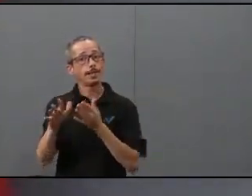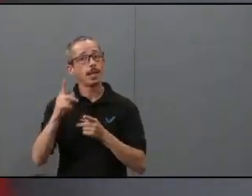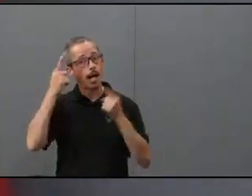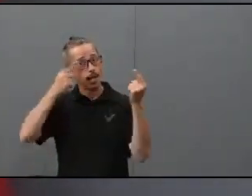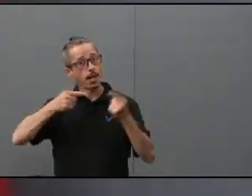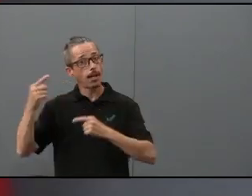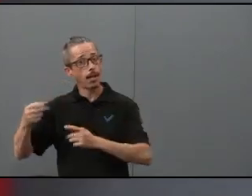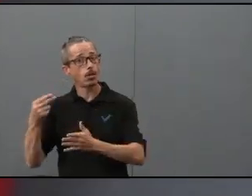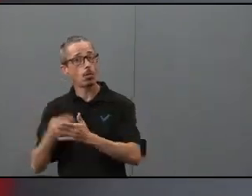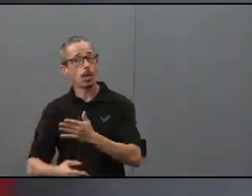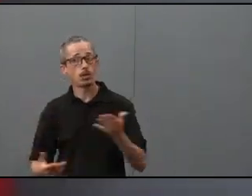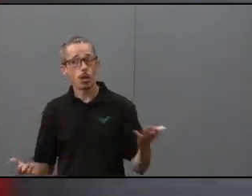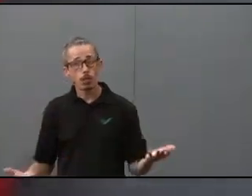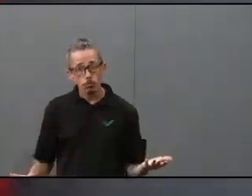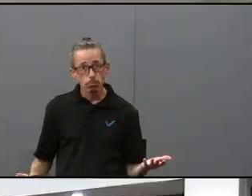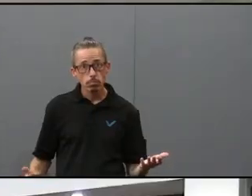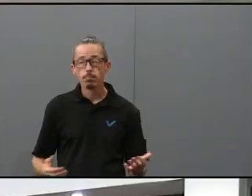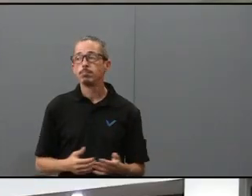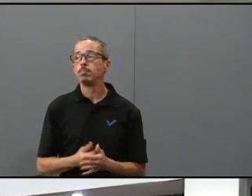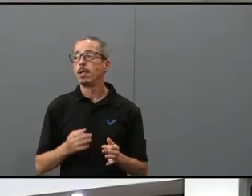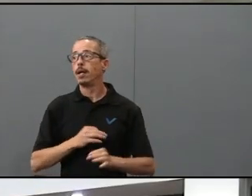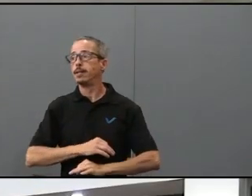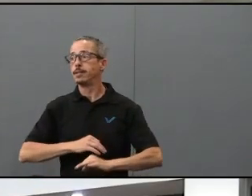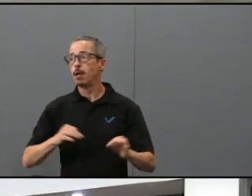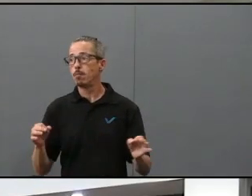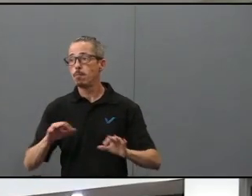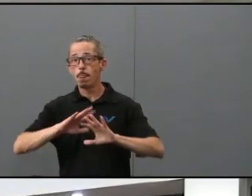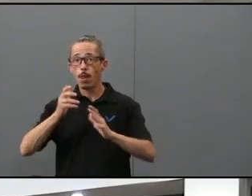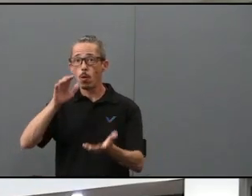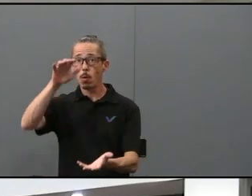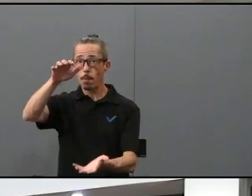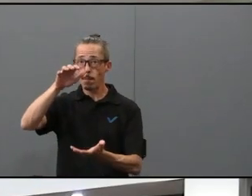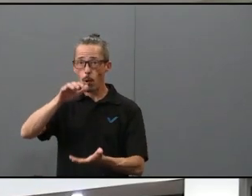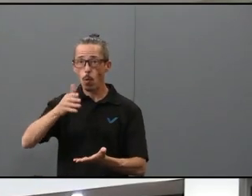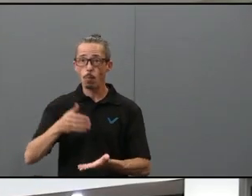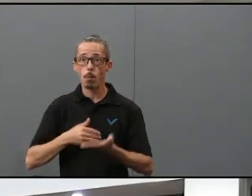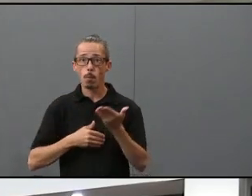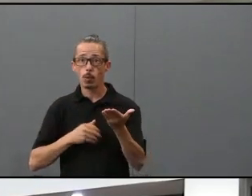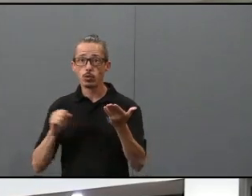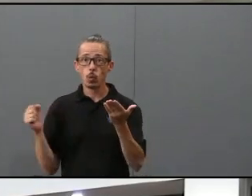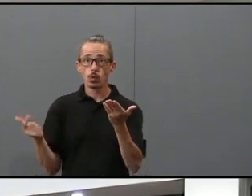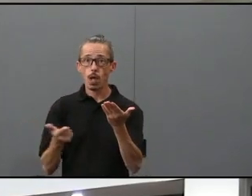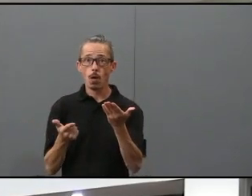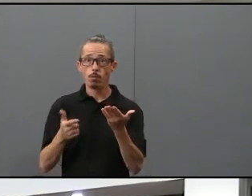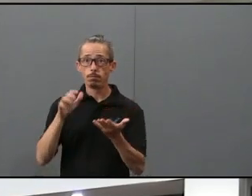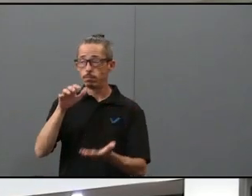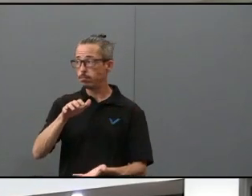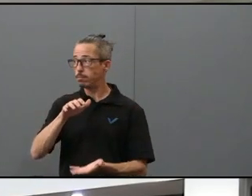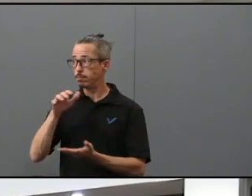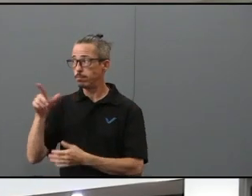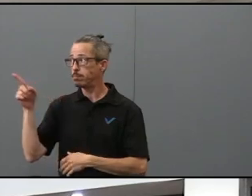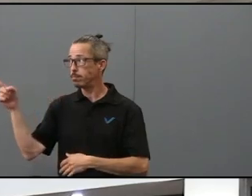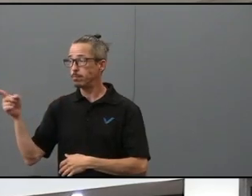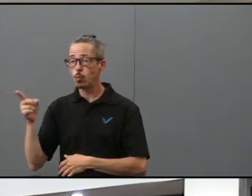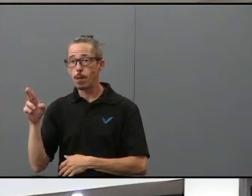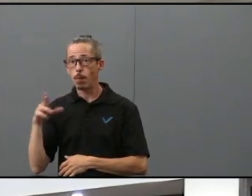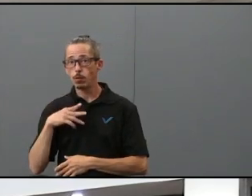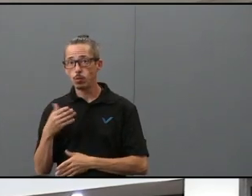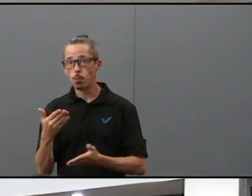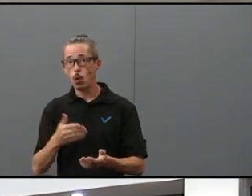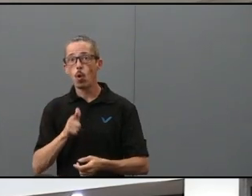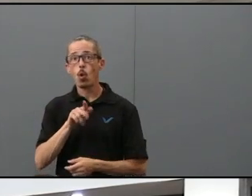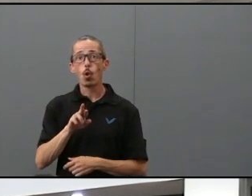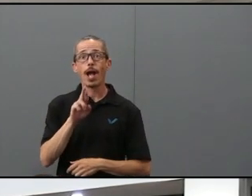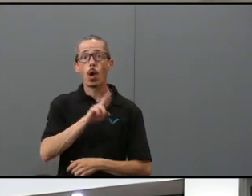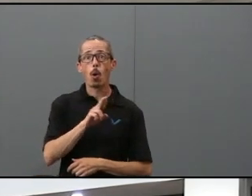entente contractuelle excellent donc en bloc un proposeur et un appuyeur plour j'en fais la proposition merci le